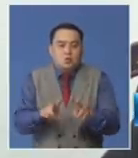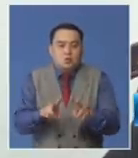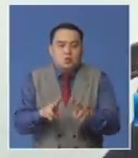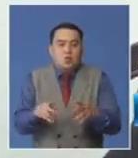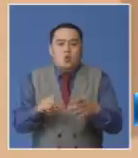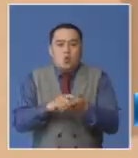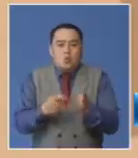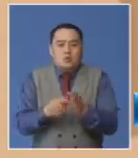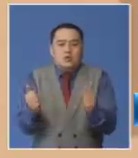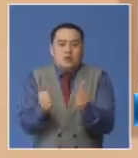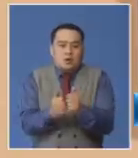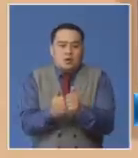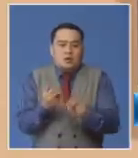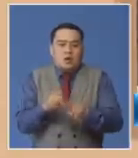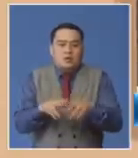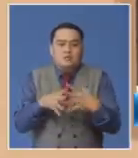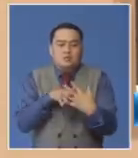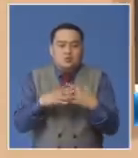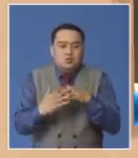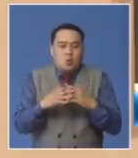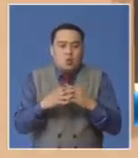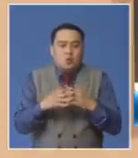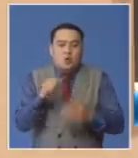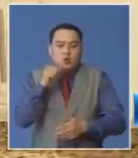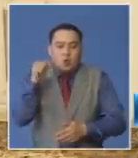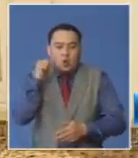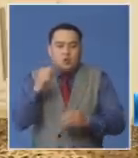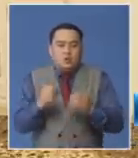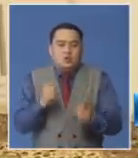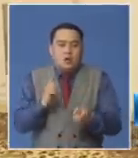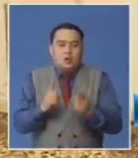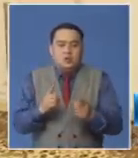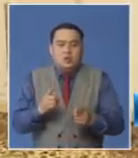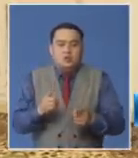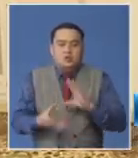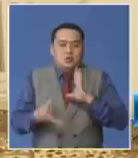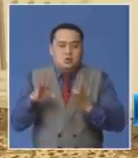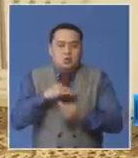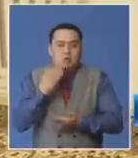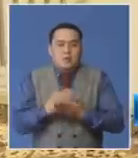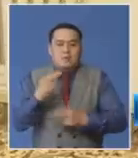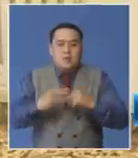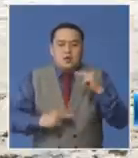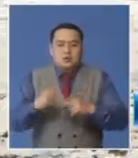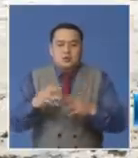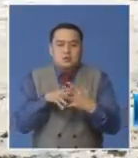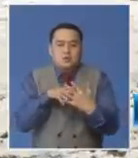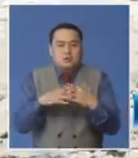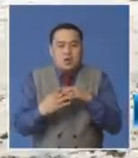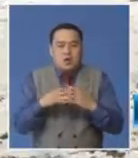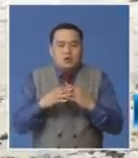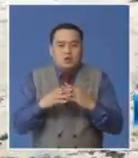офис там для этого населенного пункта прошлый год действительно стал плодотворным построено здание сельской